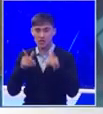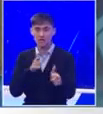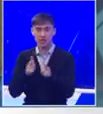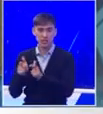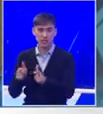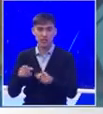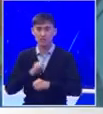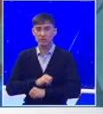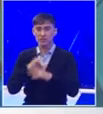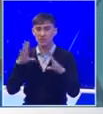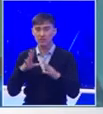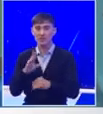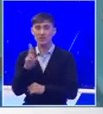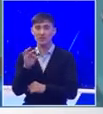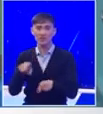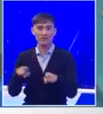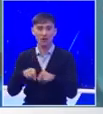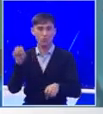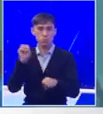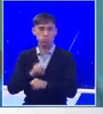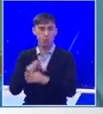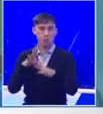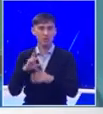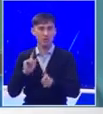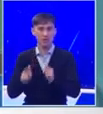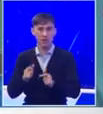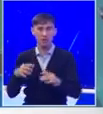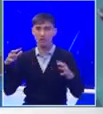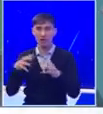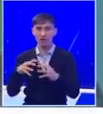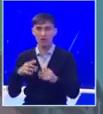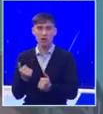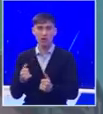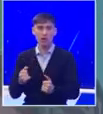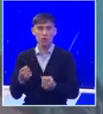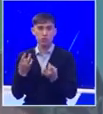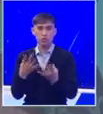и взрывы. Киев только так бомбят. Это просто реально. Там война. Это просто...